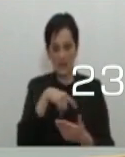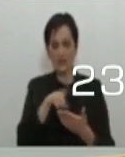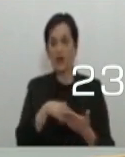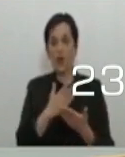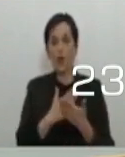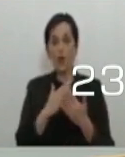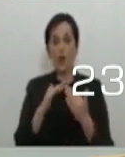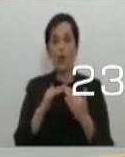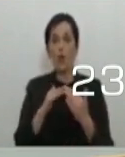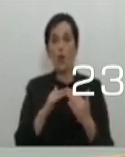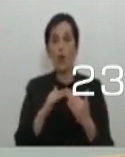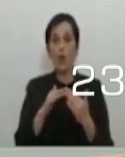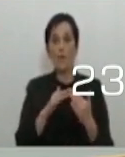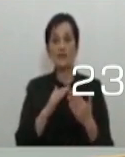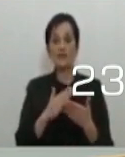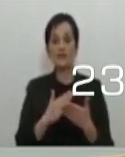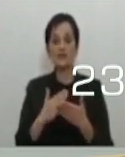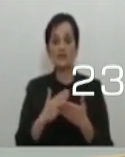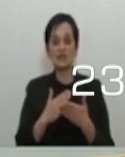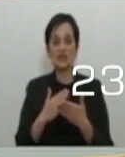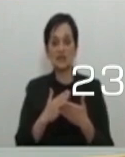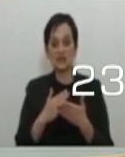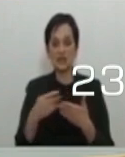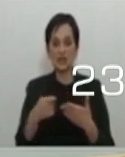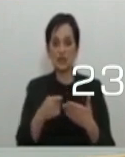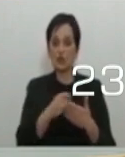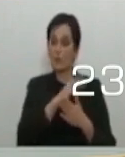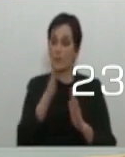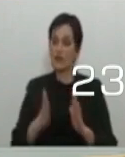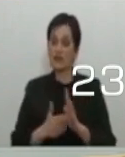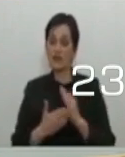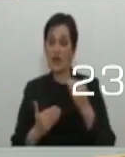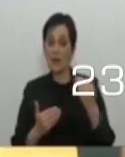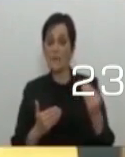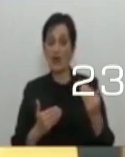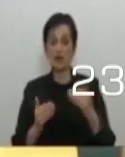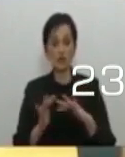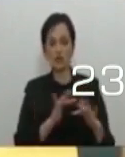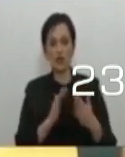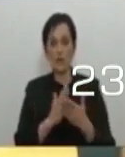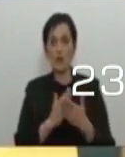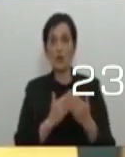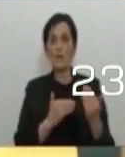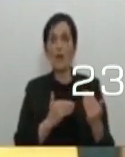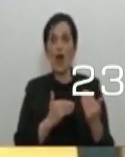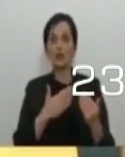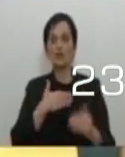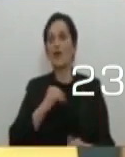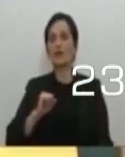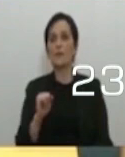ომის წილი ამაში მათ ჰქონდათ, თუ მთლიანად მათი შემოქმედება არ არის, მათი გამოისობით ჩვენმა